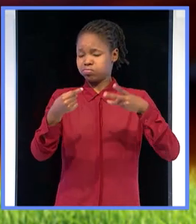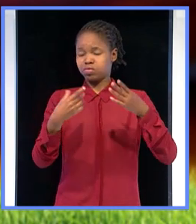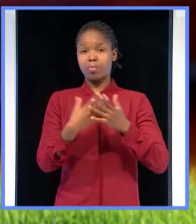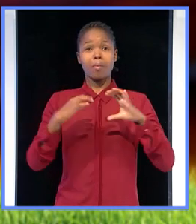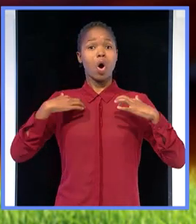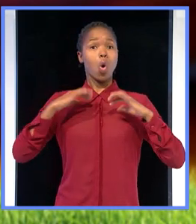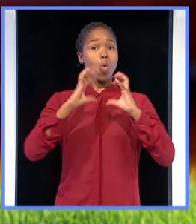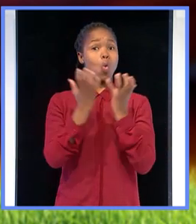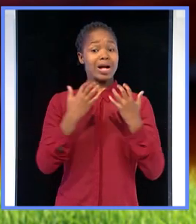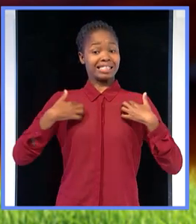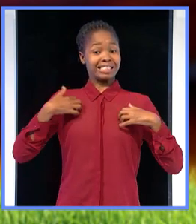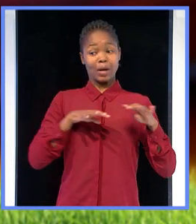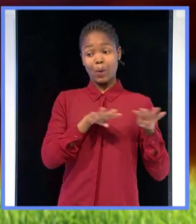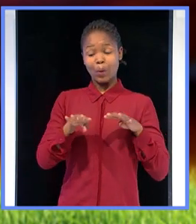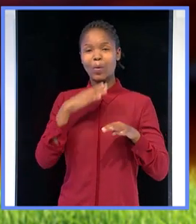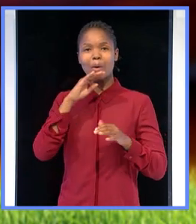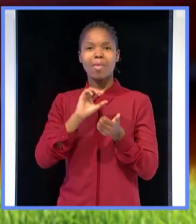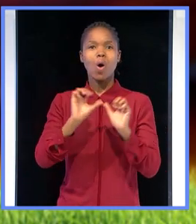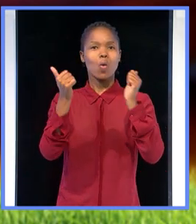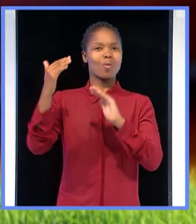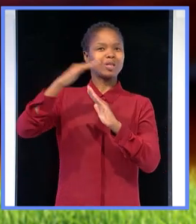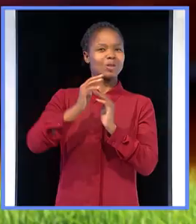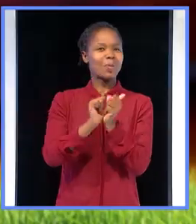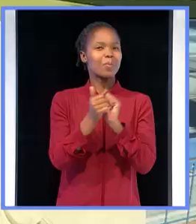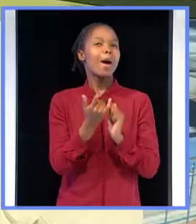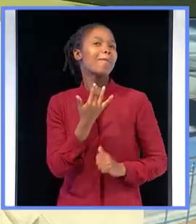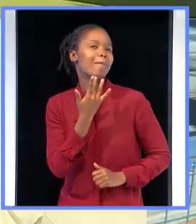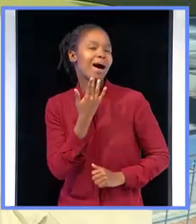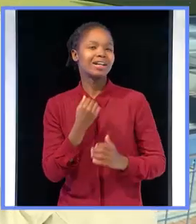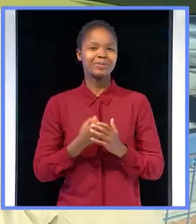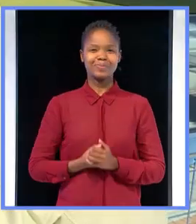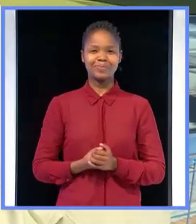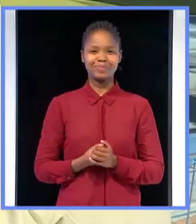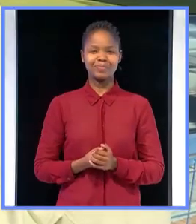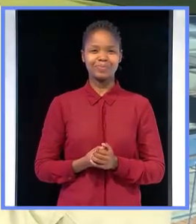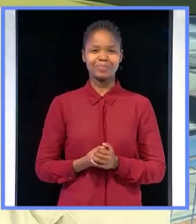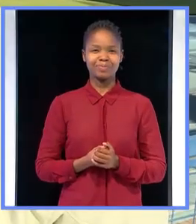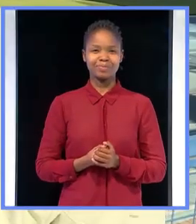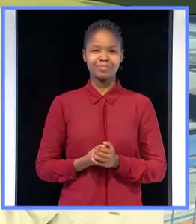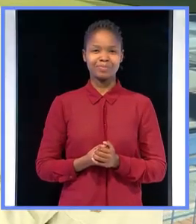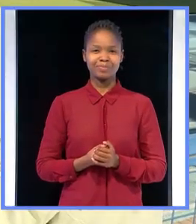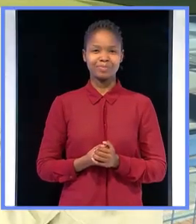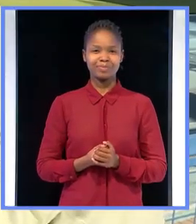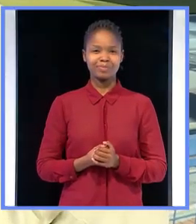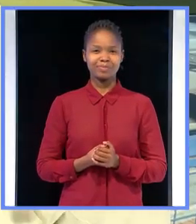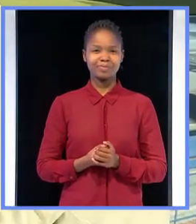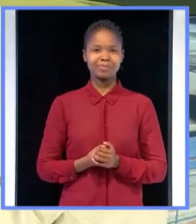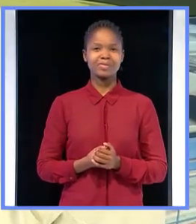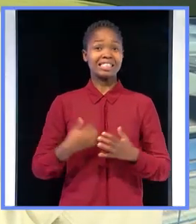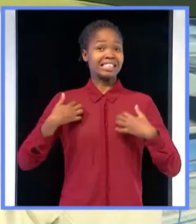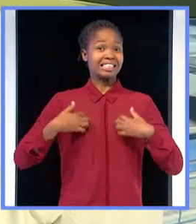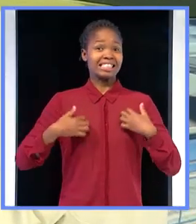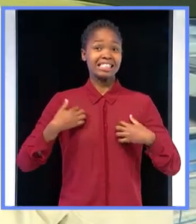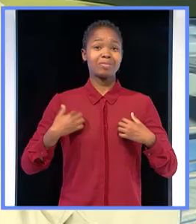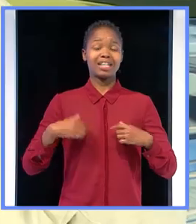is waiting to see the next crop of Mzansi stars. Wat sien ek nou uit in die 200? Ek hoop om